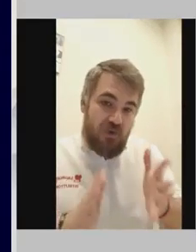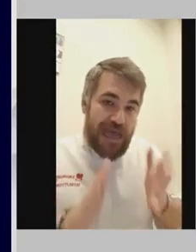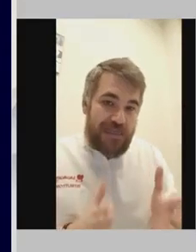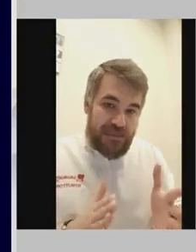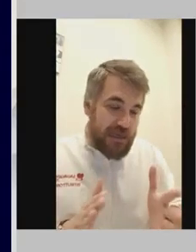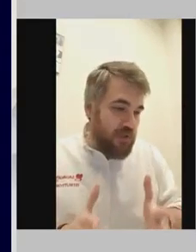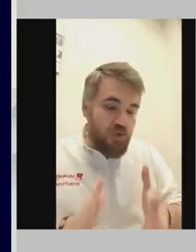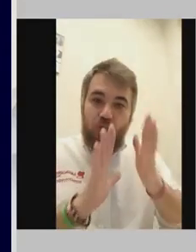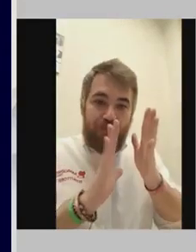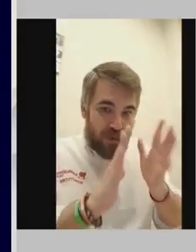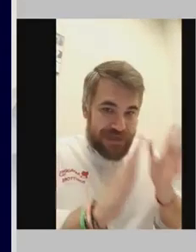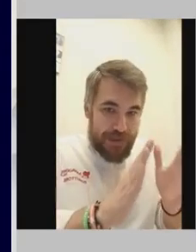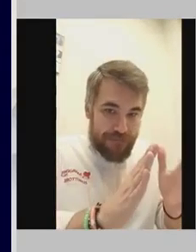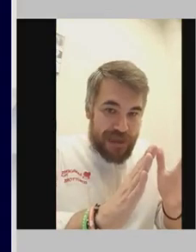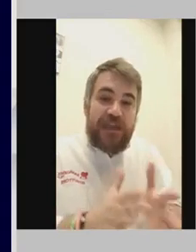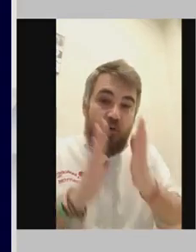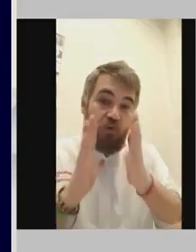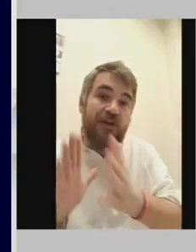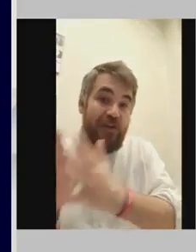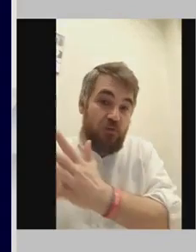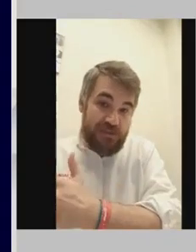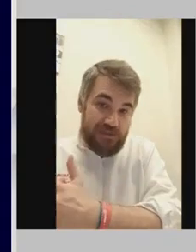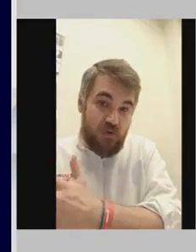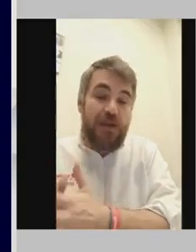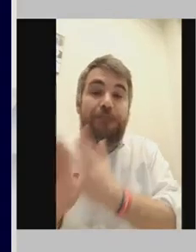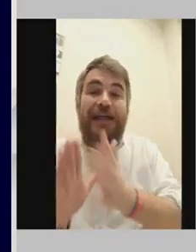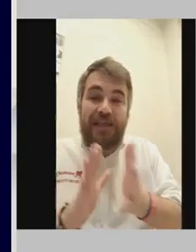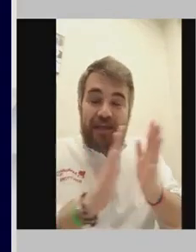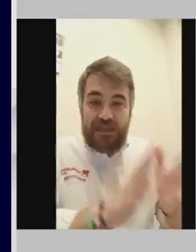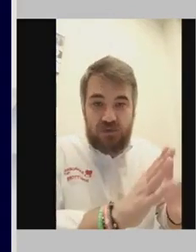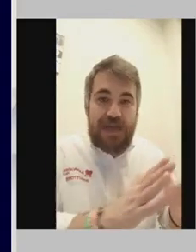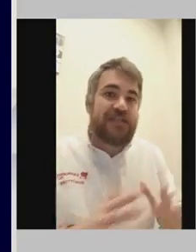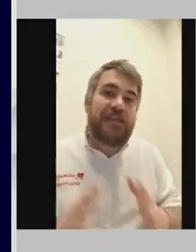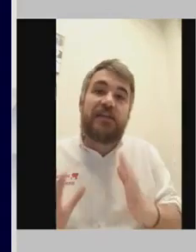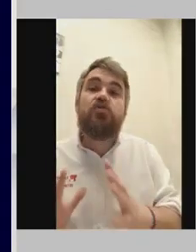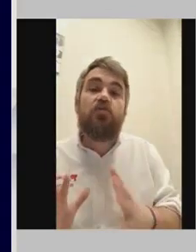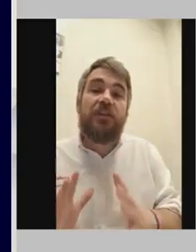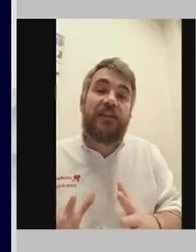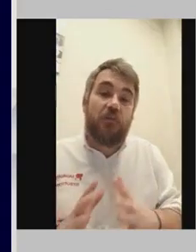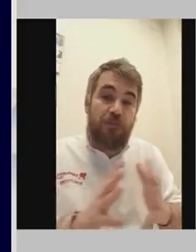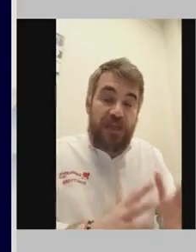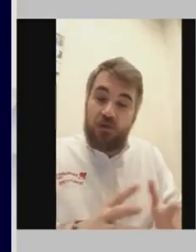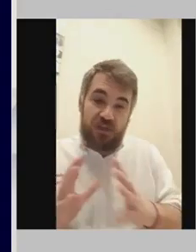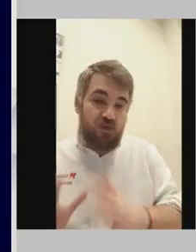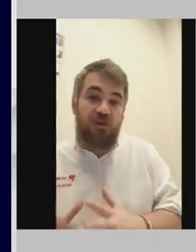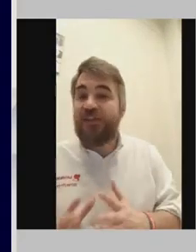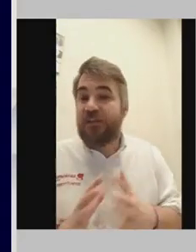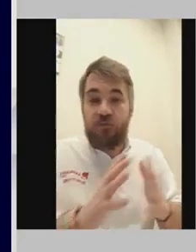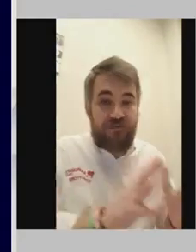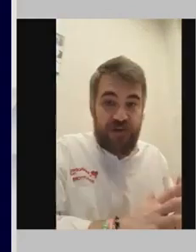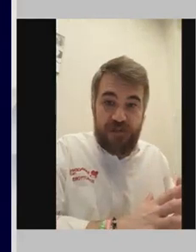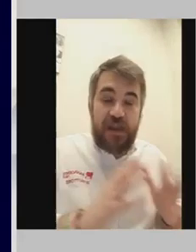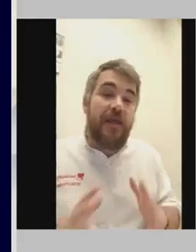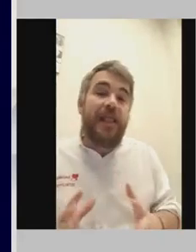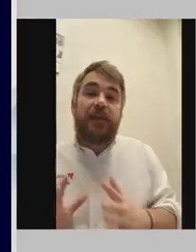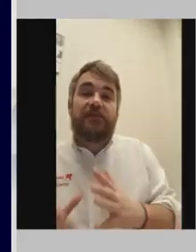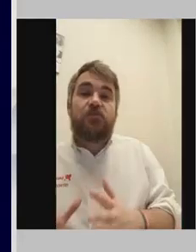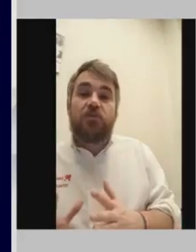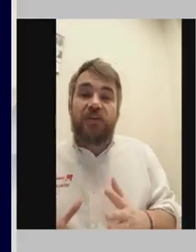materia scolastica con un programma e con una valutazione. Materia scolastica, nessuno diventa un medico, nessuno diventa un